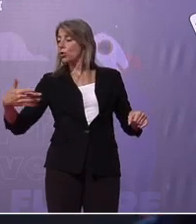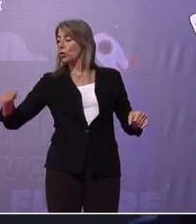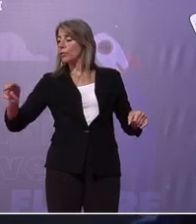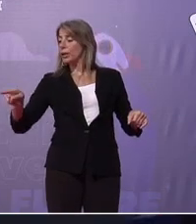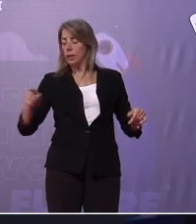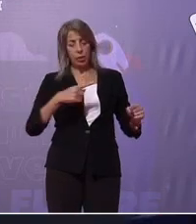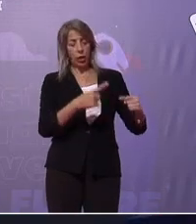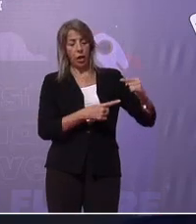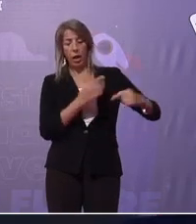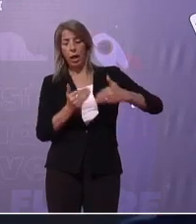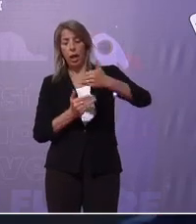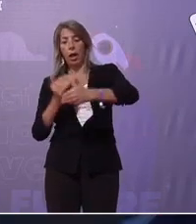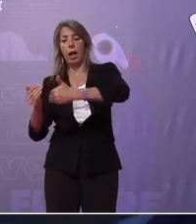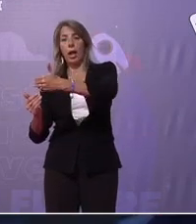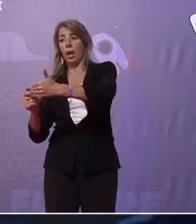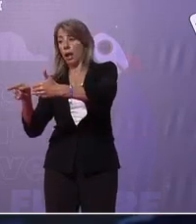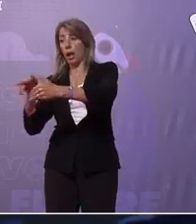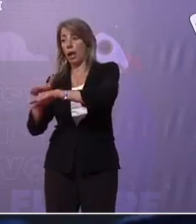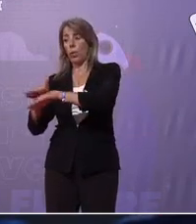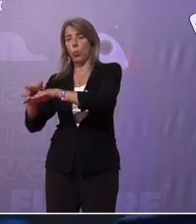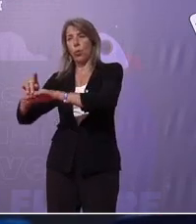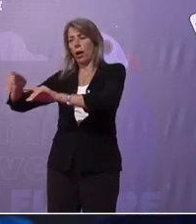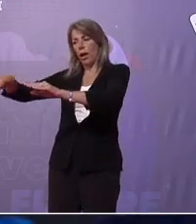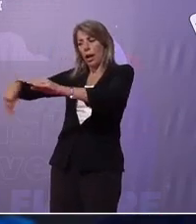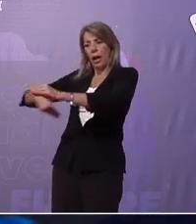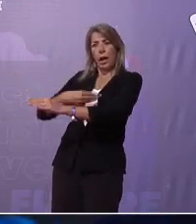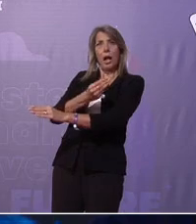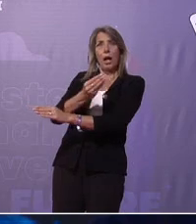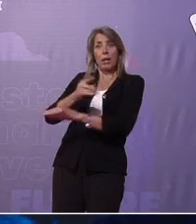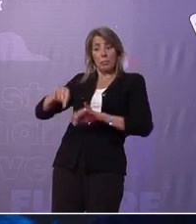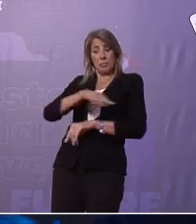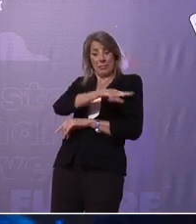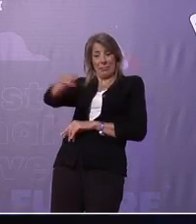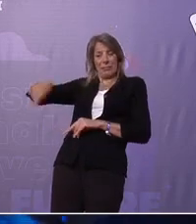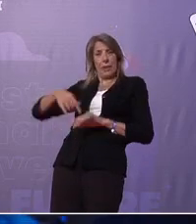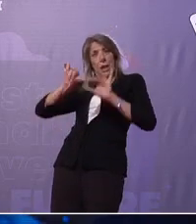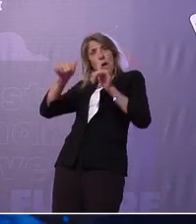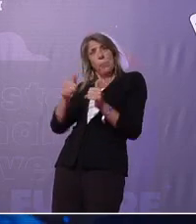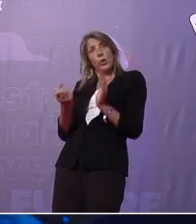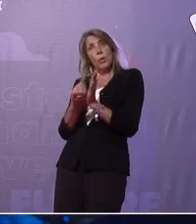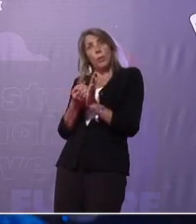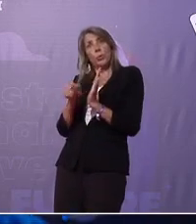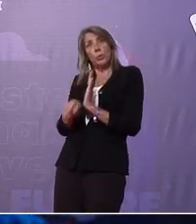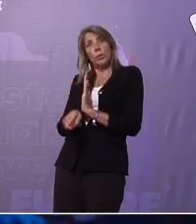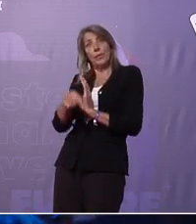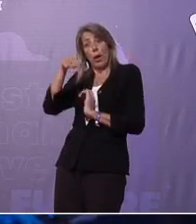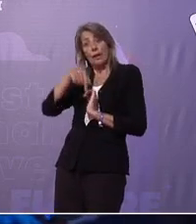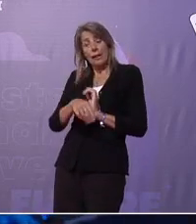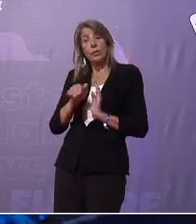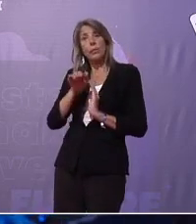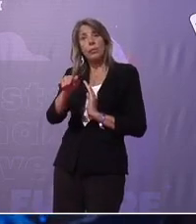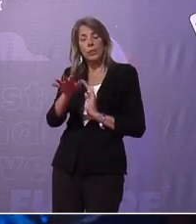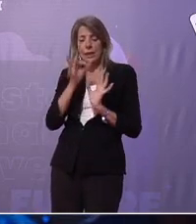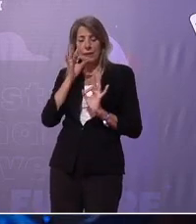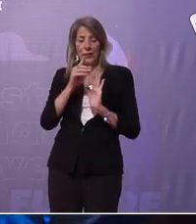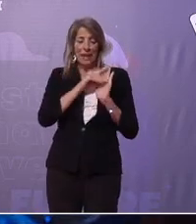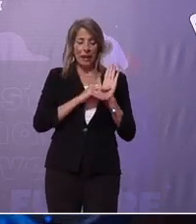riciclo del prodotto finito delle materie che lo usano affinché questo modello produttivo sarà è e sarà il modello di adesso del futuro tu devi gestire il